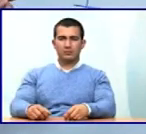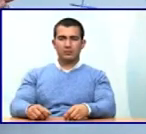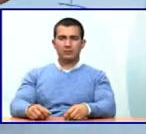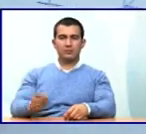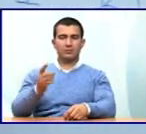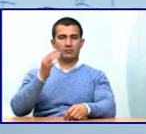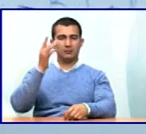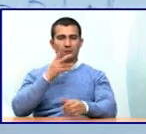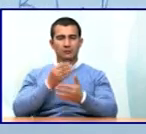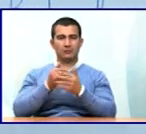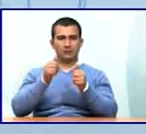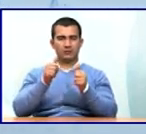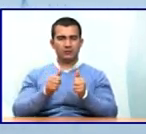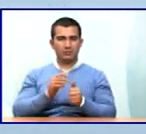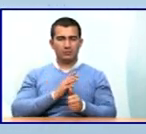Yuqoridagi formuladan